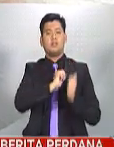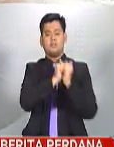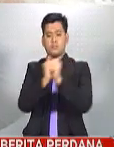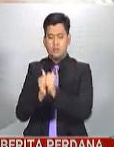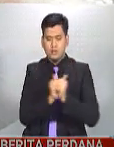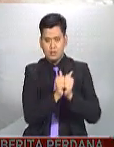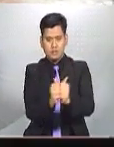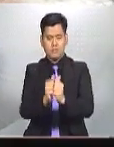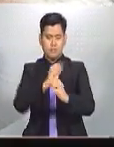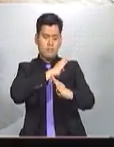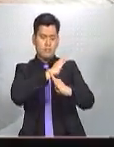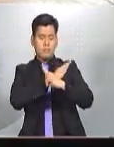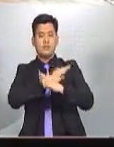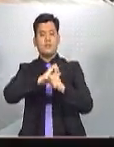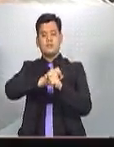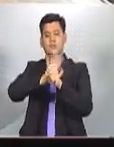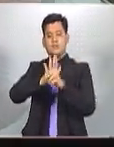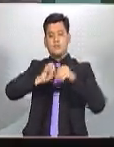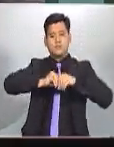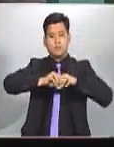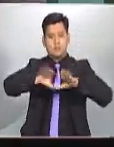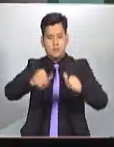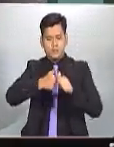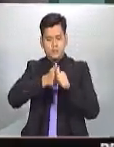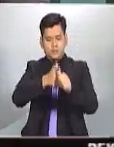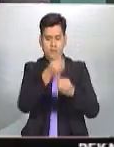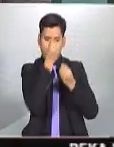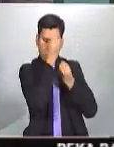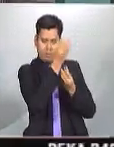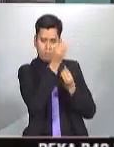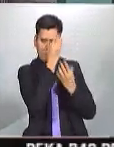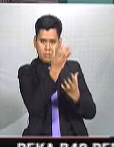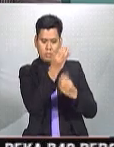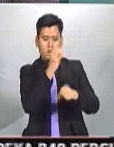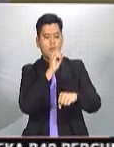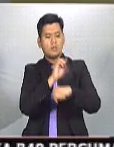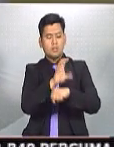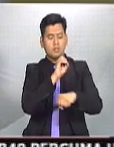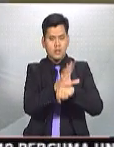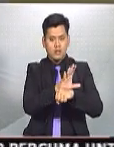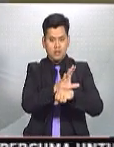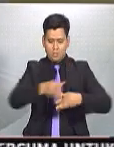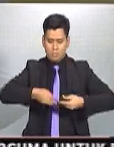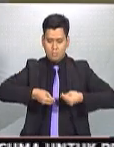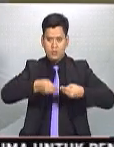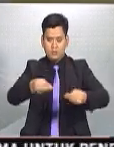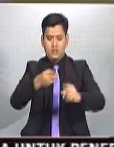membendung penularan wabak itu dengan mengikuti nasihat-nasihat rasmi yang dikeluarkan.